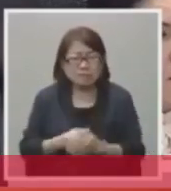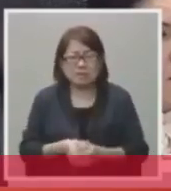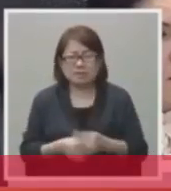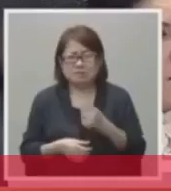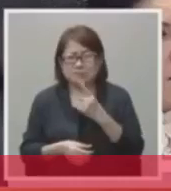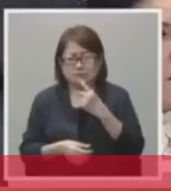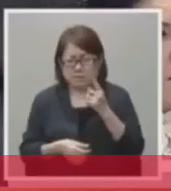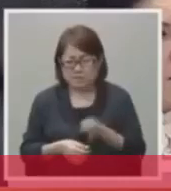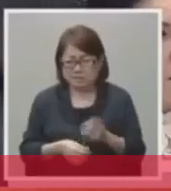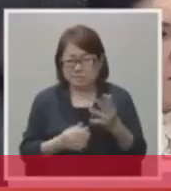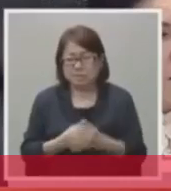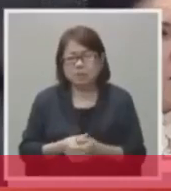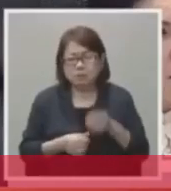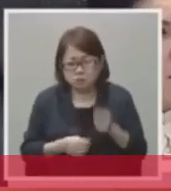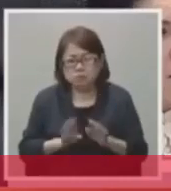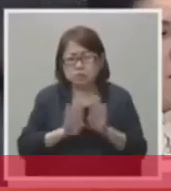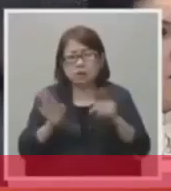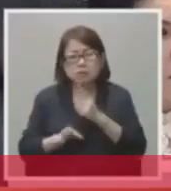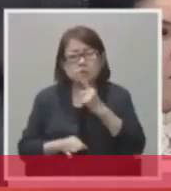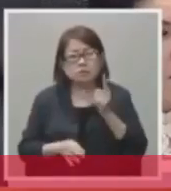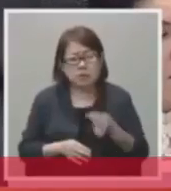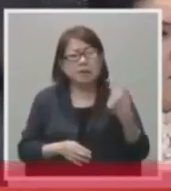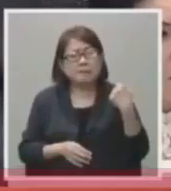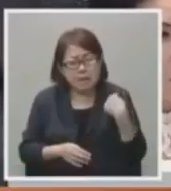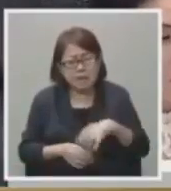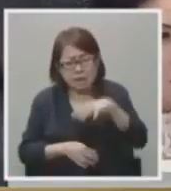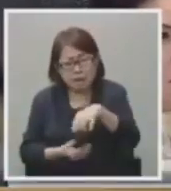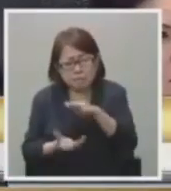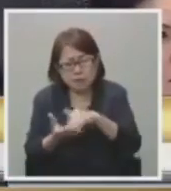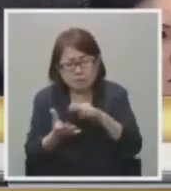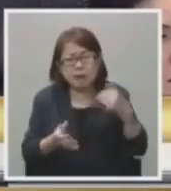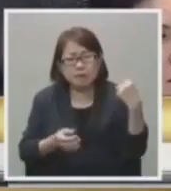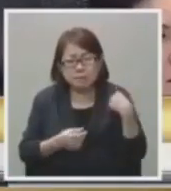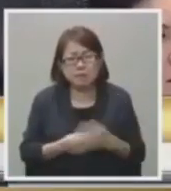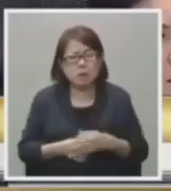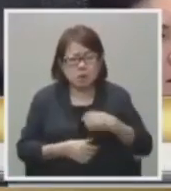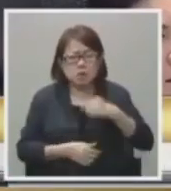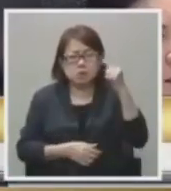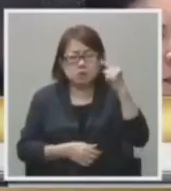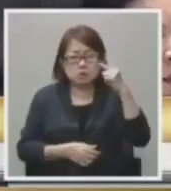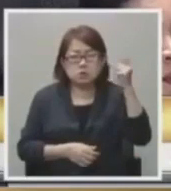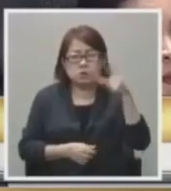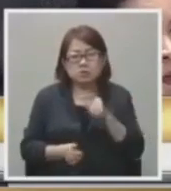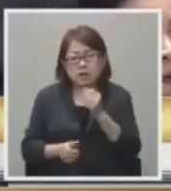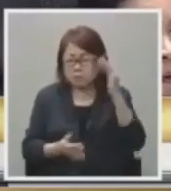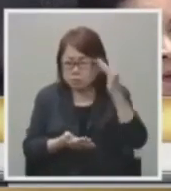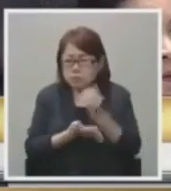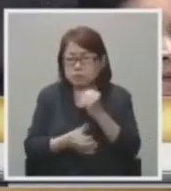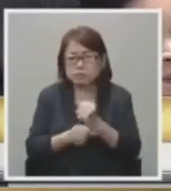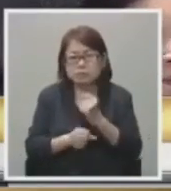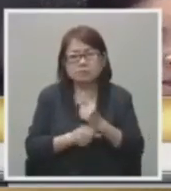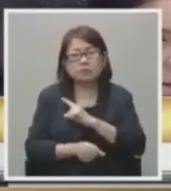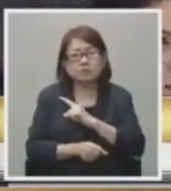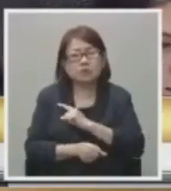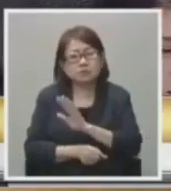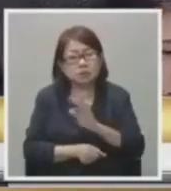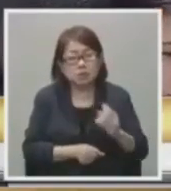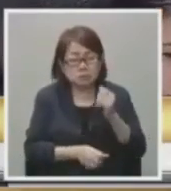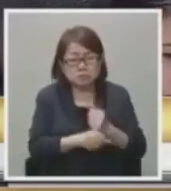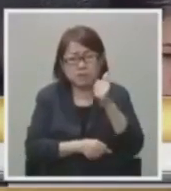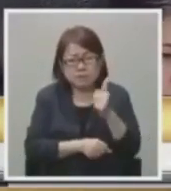ต้องพูดความจริงกันว่ามันมีจริงผมเห็นใจแล้วครับตำรวจที่ทำงานก็ทำไปตำรวจดีๆก็เย